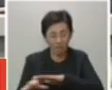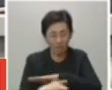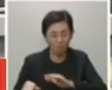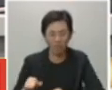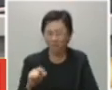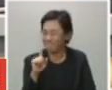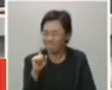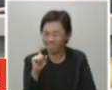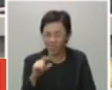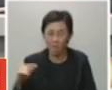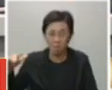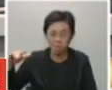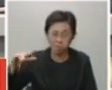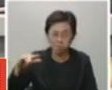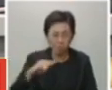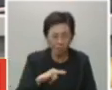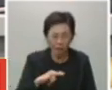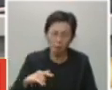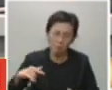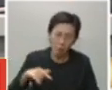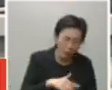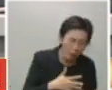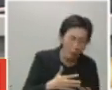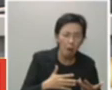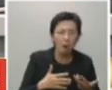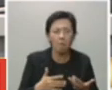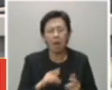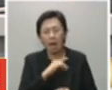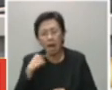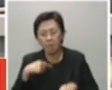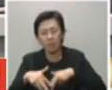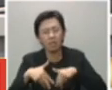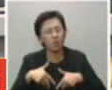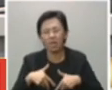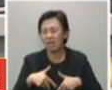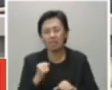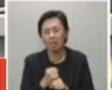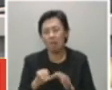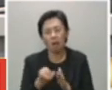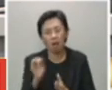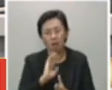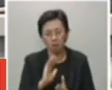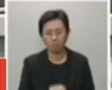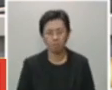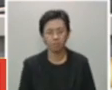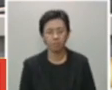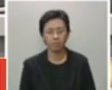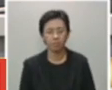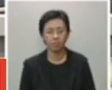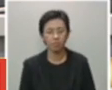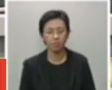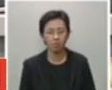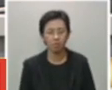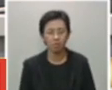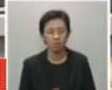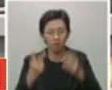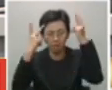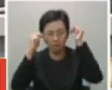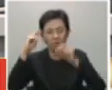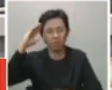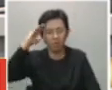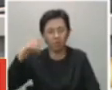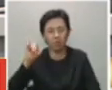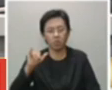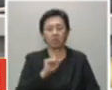ริสุทธิ์ได้อย่างแน่นอนเรื่องแบบนี้รัฐมนตรีว่าการกระทรวงกลาโหมพลเอกประยุทธ์ท่านต้องรับผิดชอบน